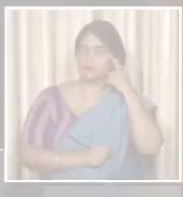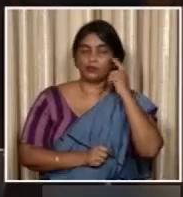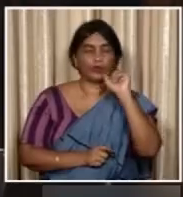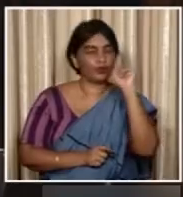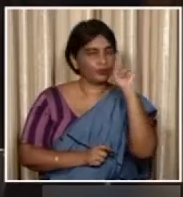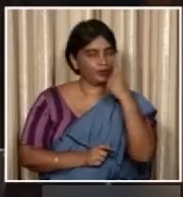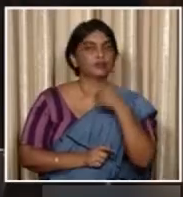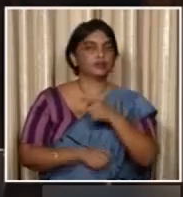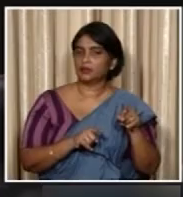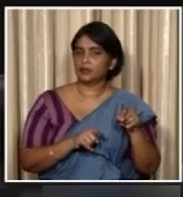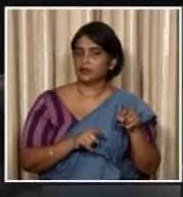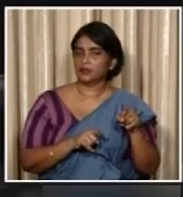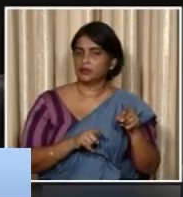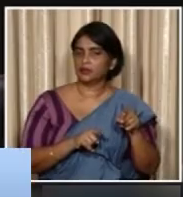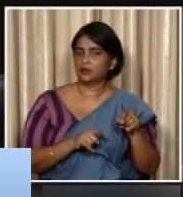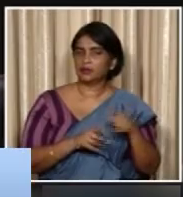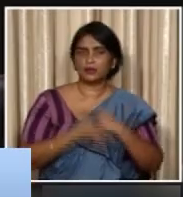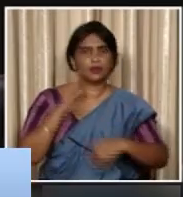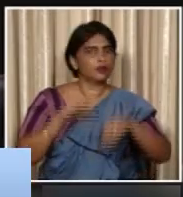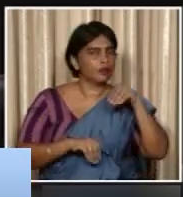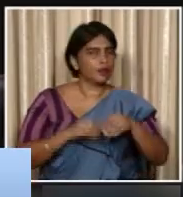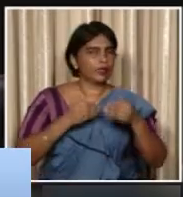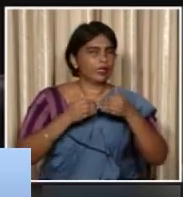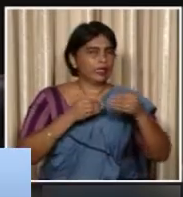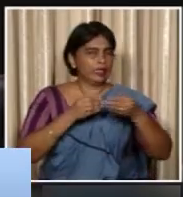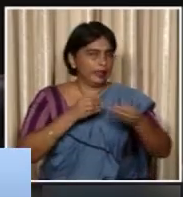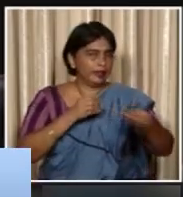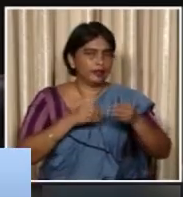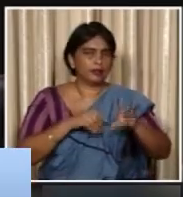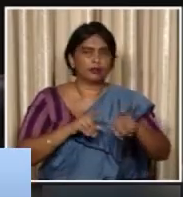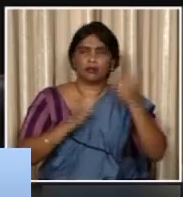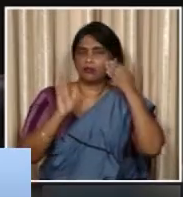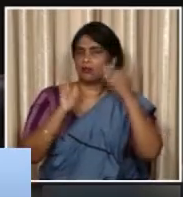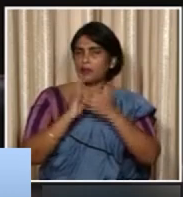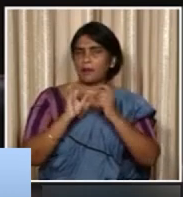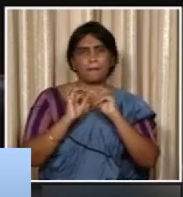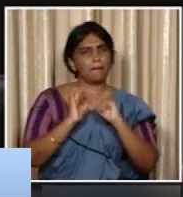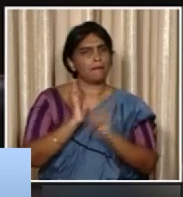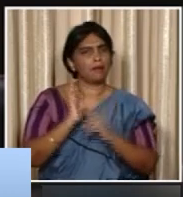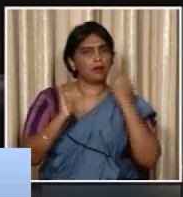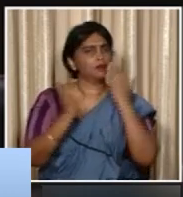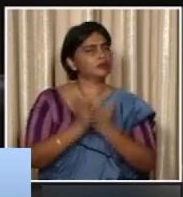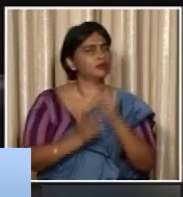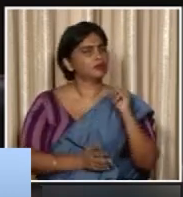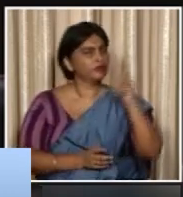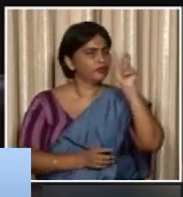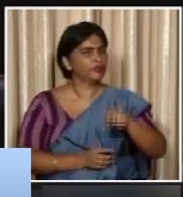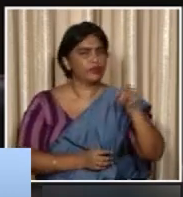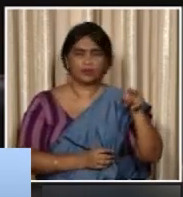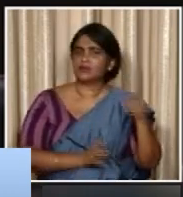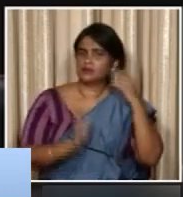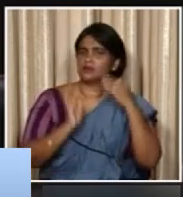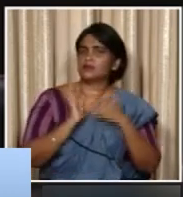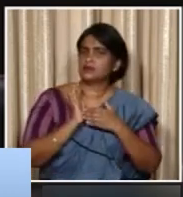පළවෙනි අවස්ථාව මේක. මැතිවරණයක් කිට්ටු කරගෙන මෙවැනි සංවේදී පනත් ඉදිරිපත් කිරීම තුළින් සමහර පුද්ගලයන් මේක